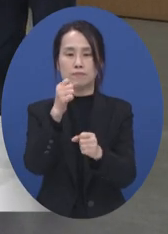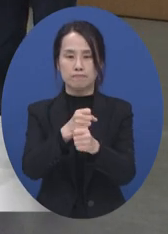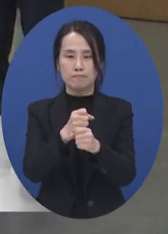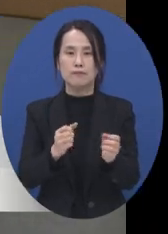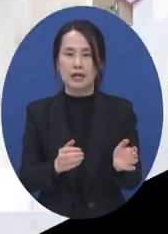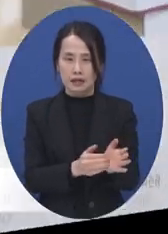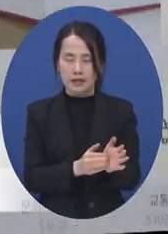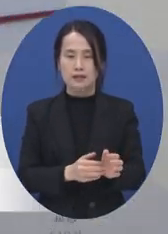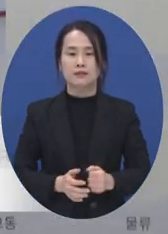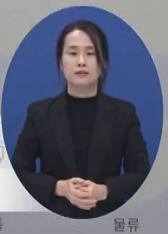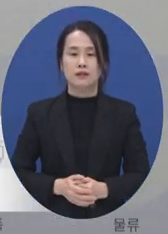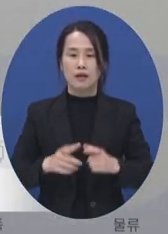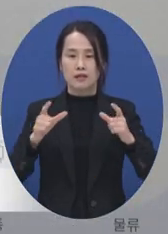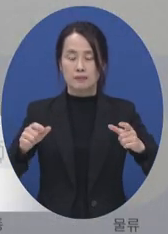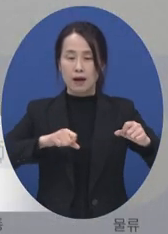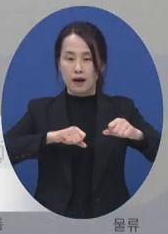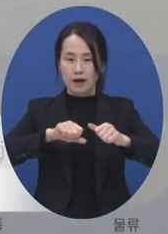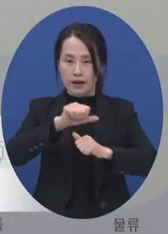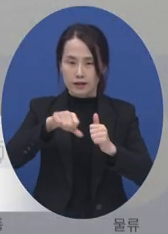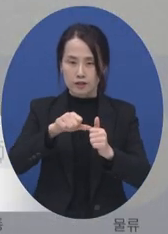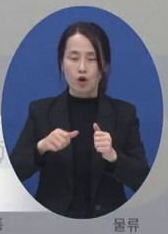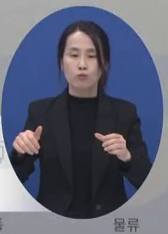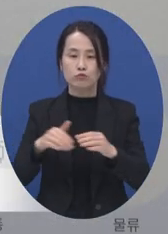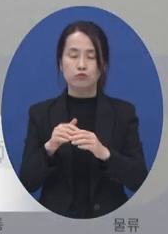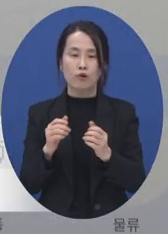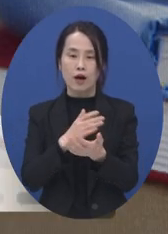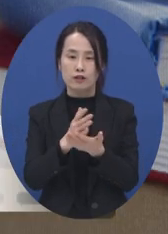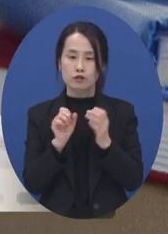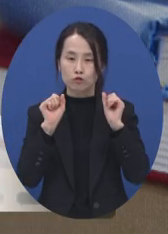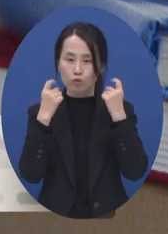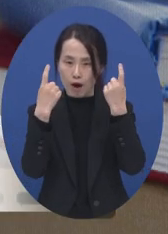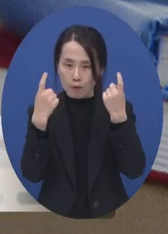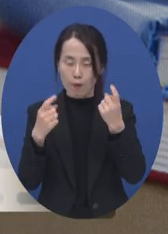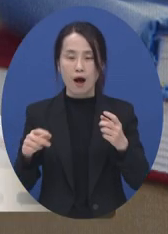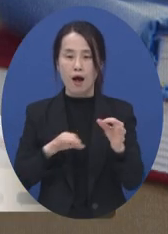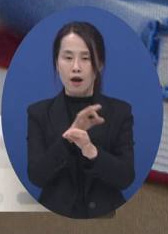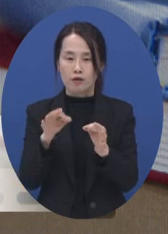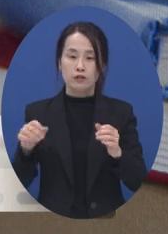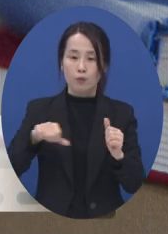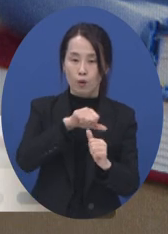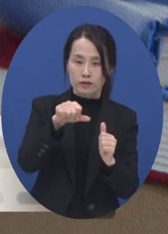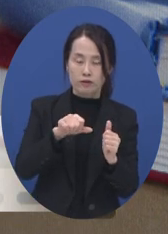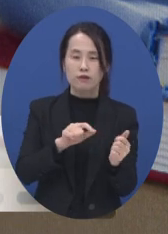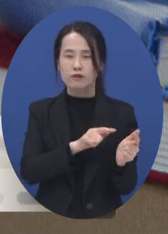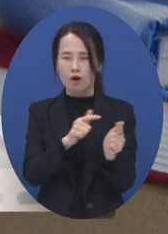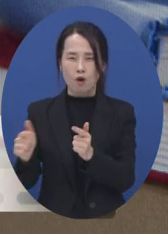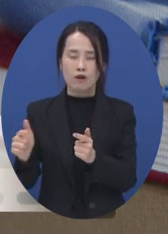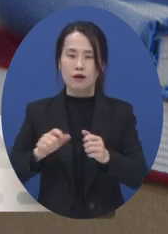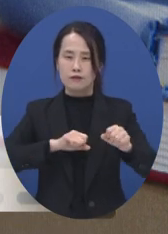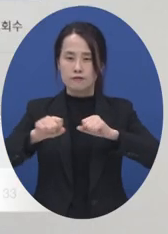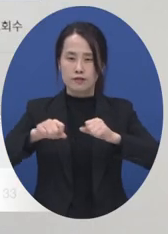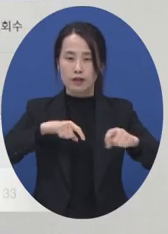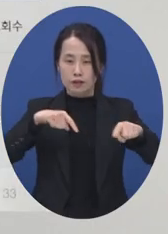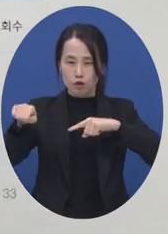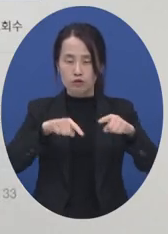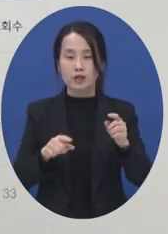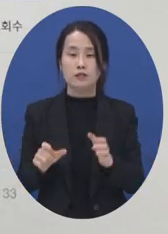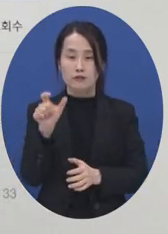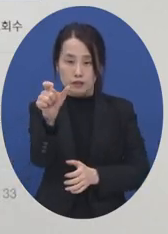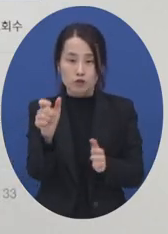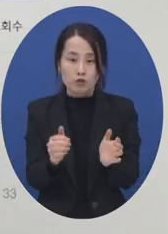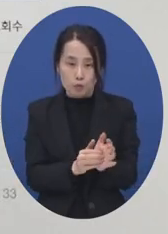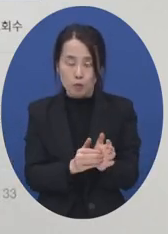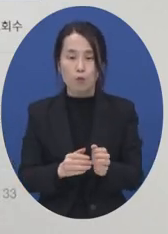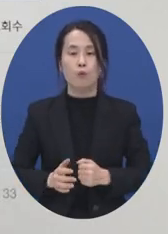입니다 지 방 행 정 과 문화재의 관광 경제 환경 등 수행 중인 모든 정책분야 가 수록돼 있고